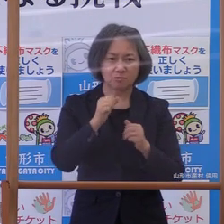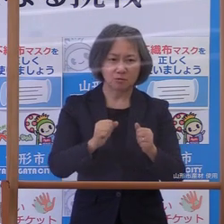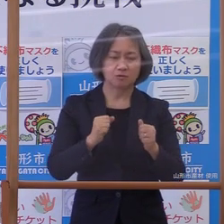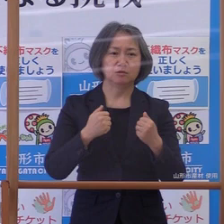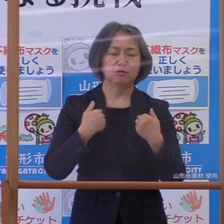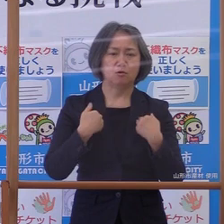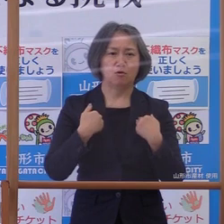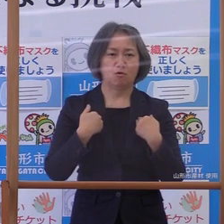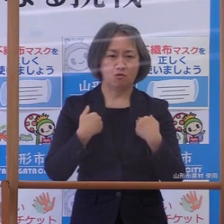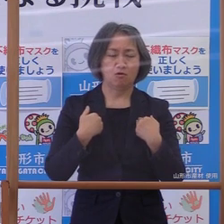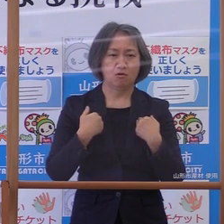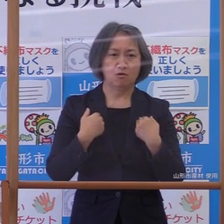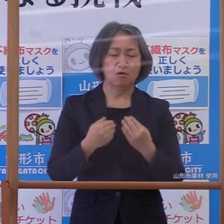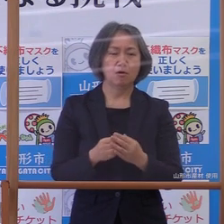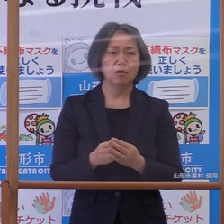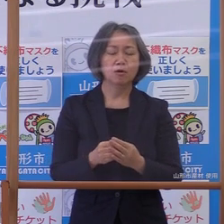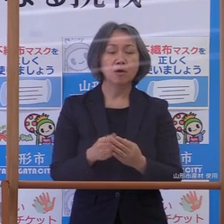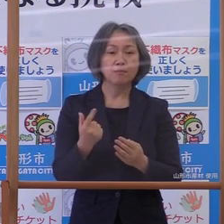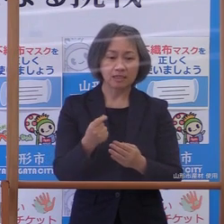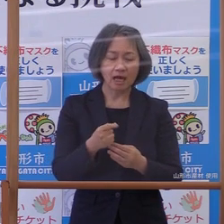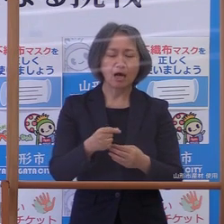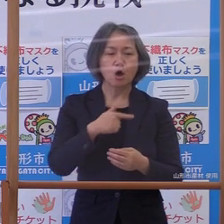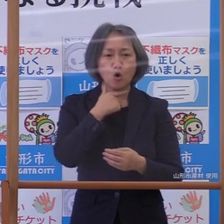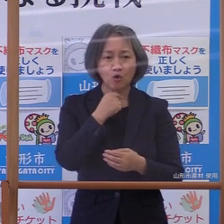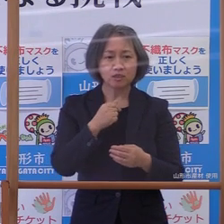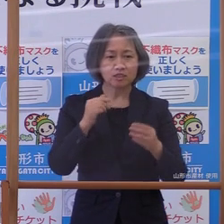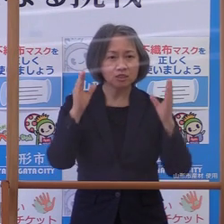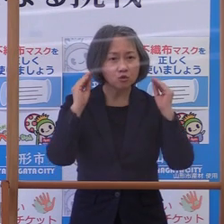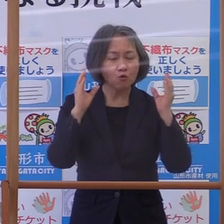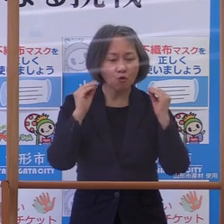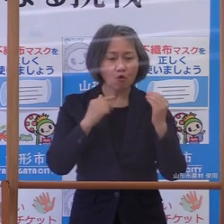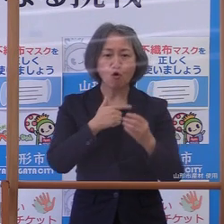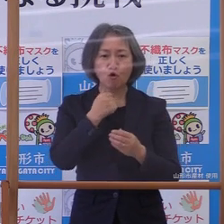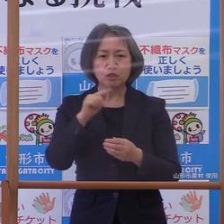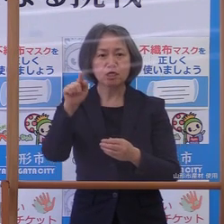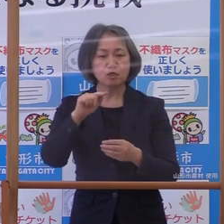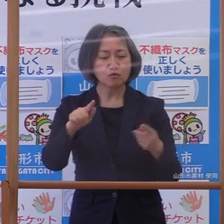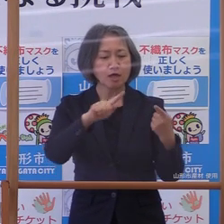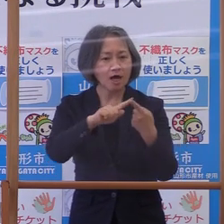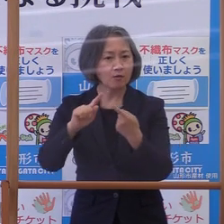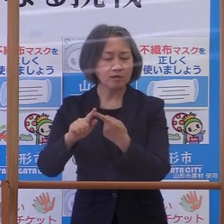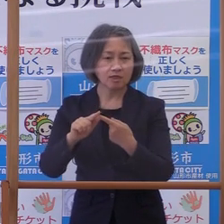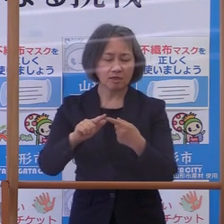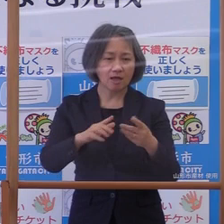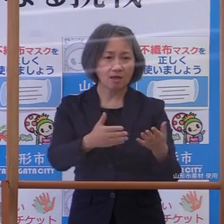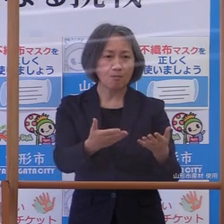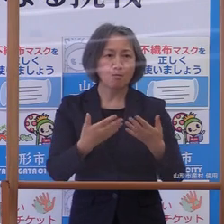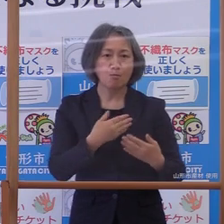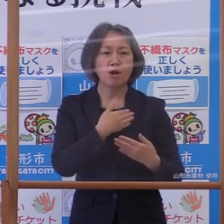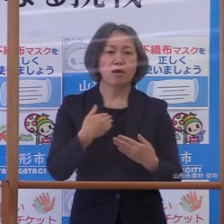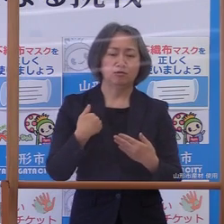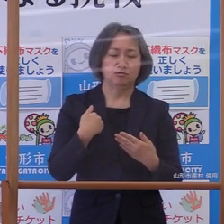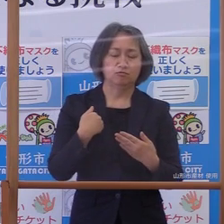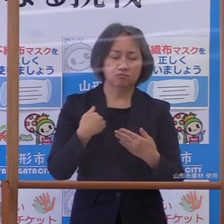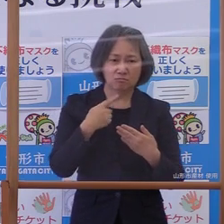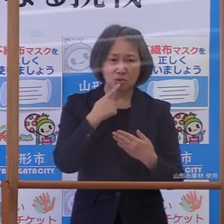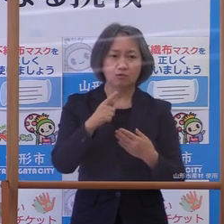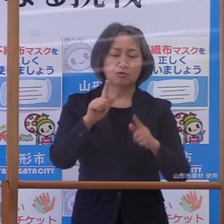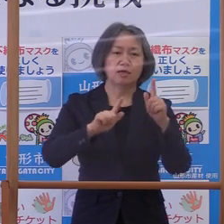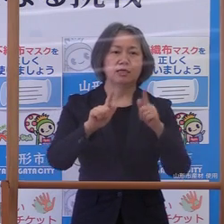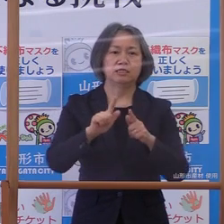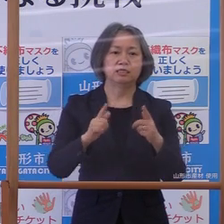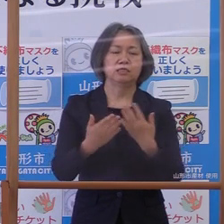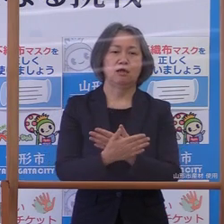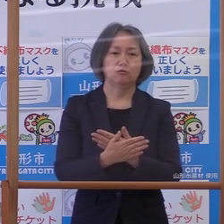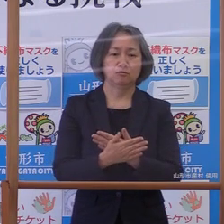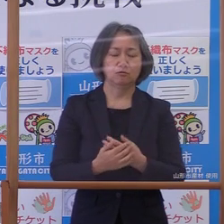ようなことが、より情報を欲しい方に欲しい情報を届けられるというふうな形になるかと思います。そうした取り組みの中